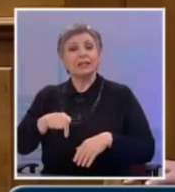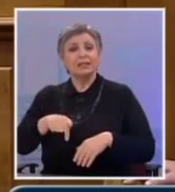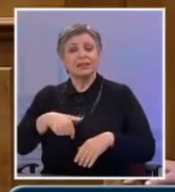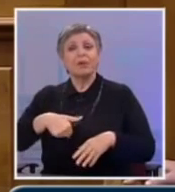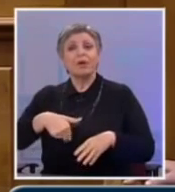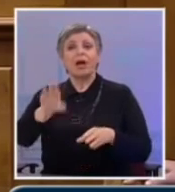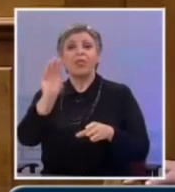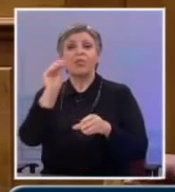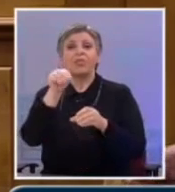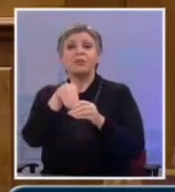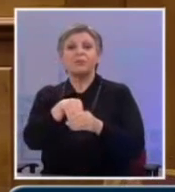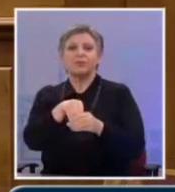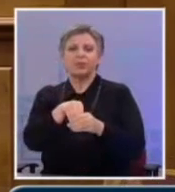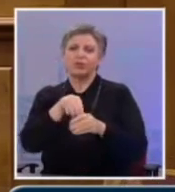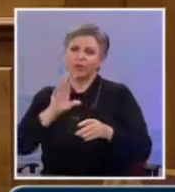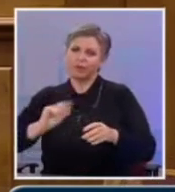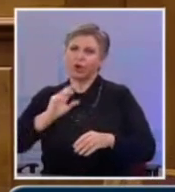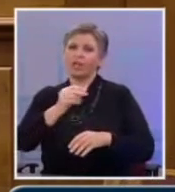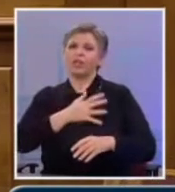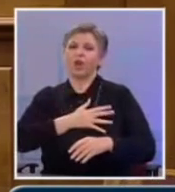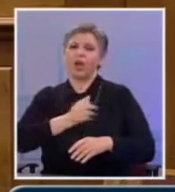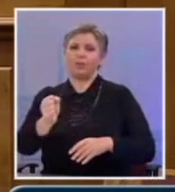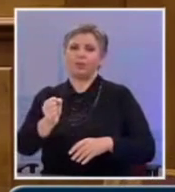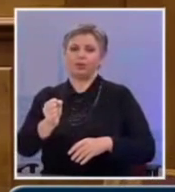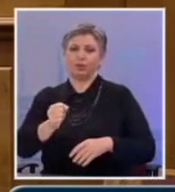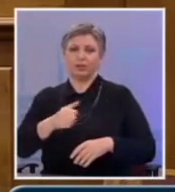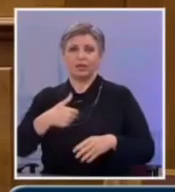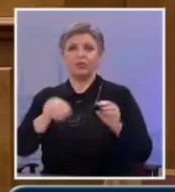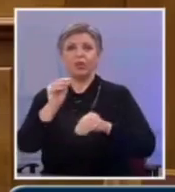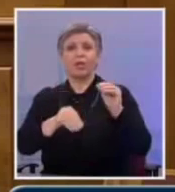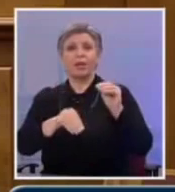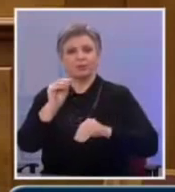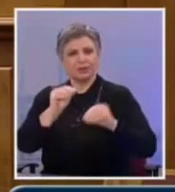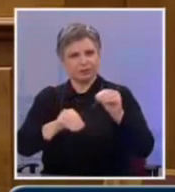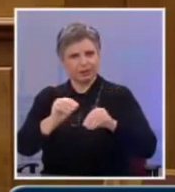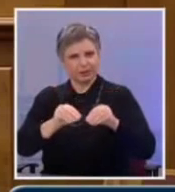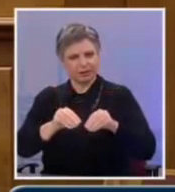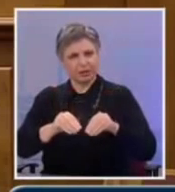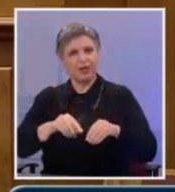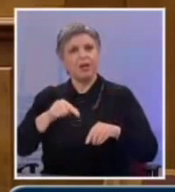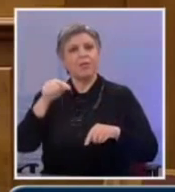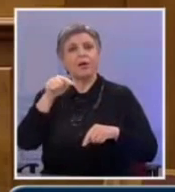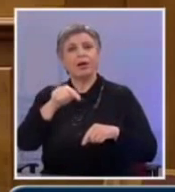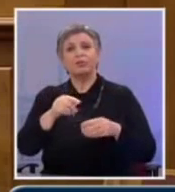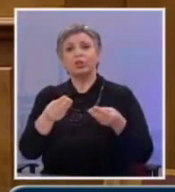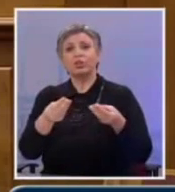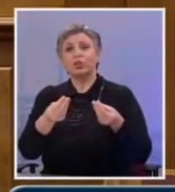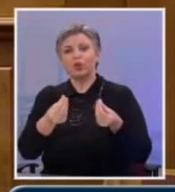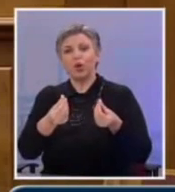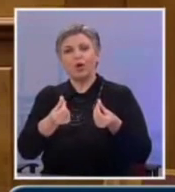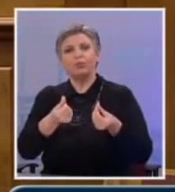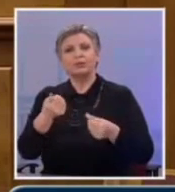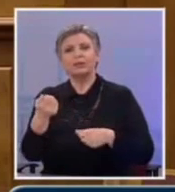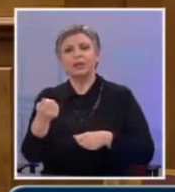υποστήριξης, ψήφο εμπιστοσύνης για να συνεχίσετε από αντίστοιχο αριθμό βουλευτών με αυτόν που κατελάχιστο